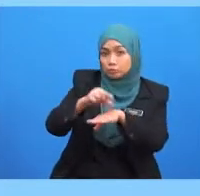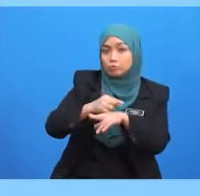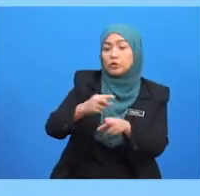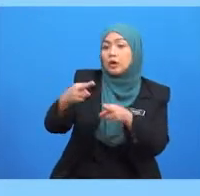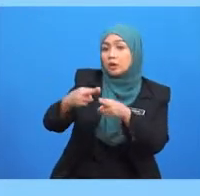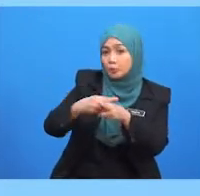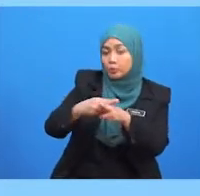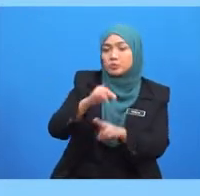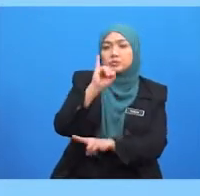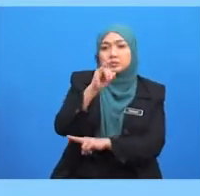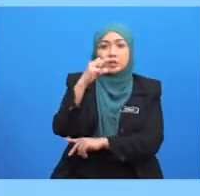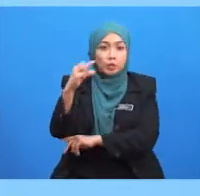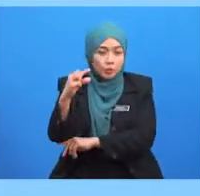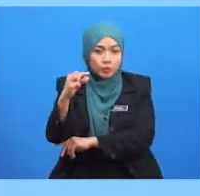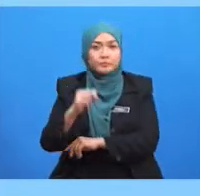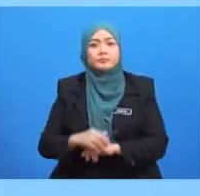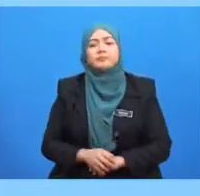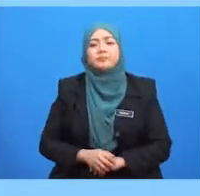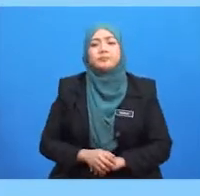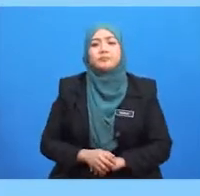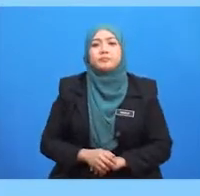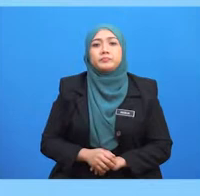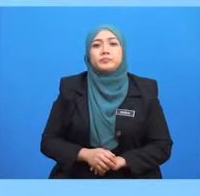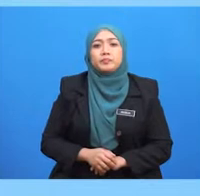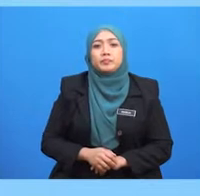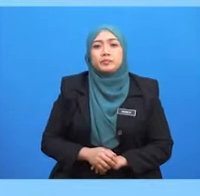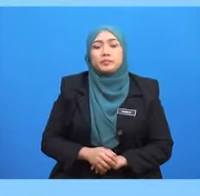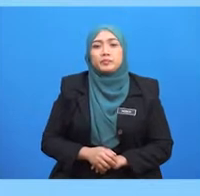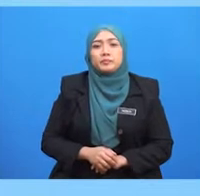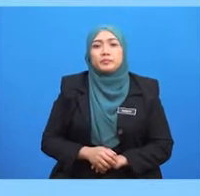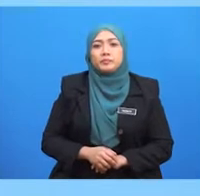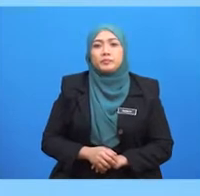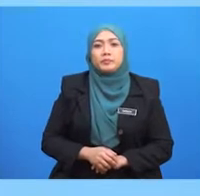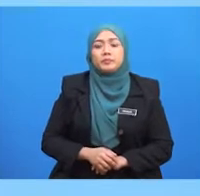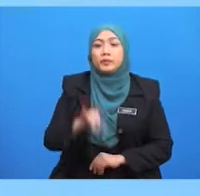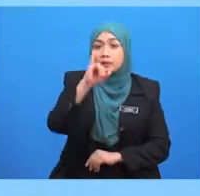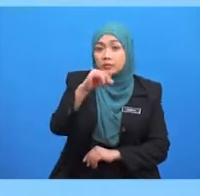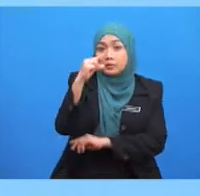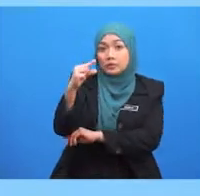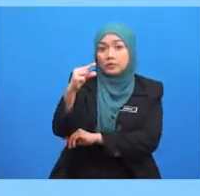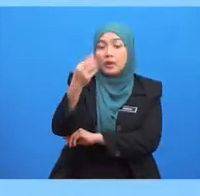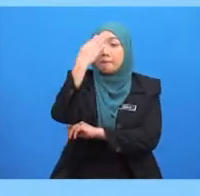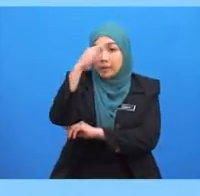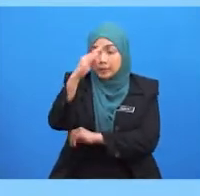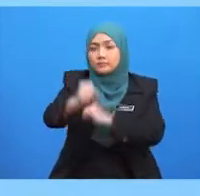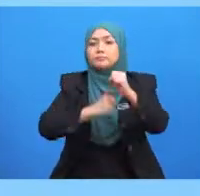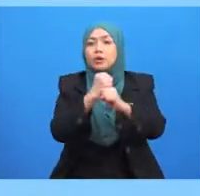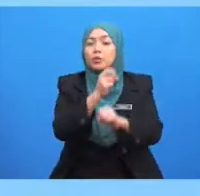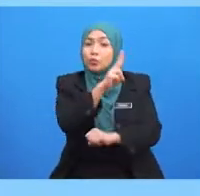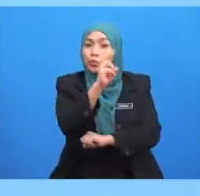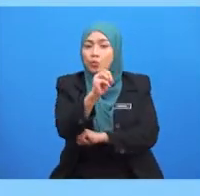jadi indeks gubahan perbelanjaan youtility bagi 2017